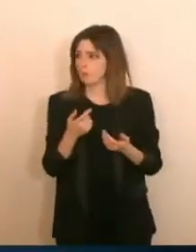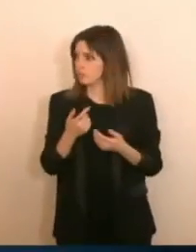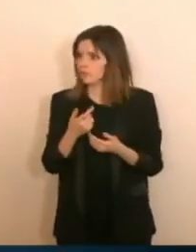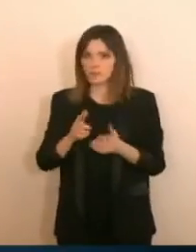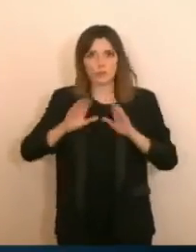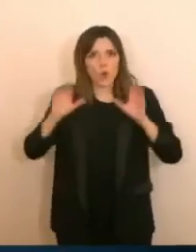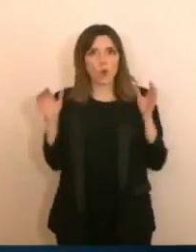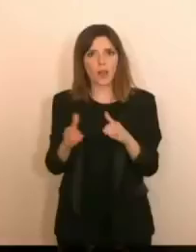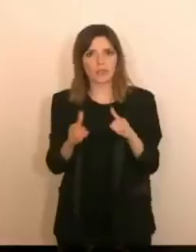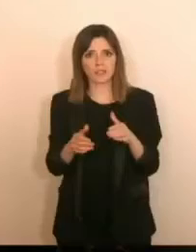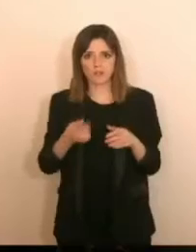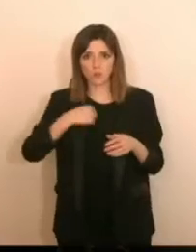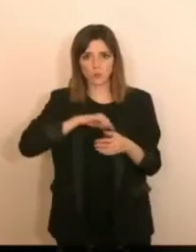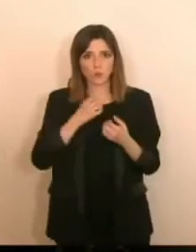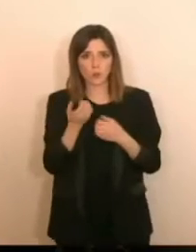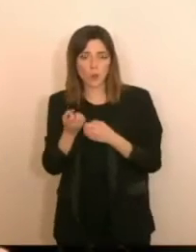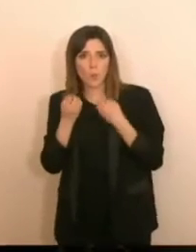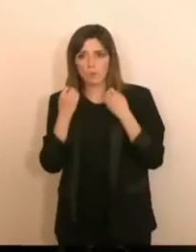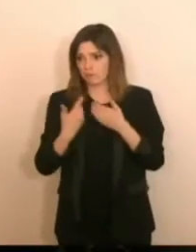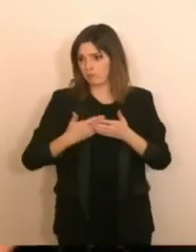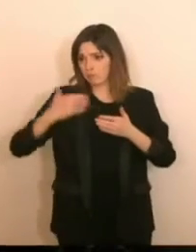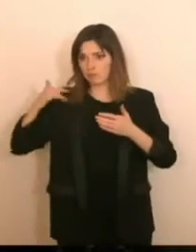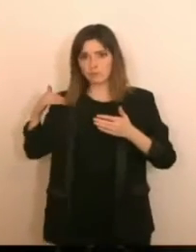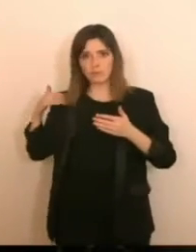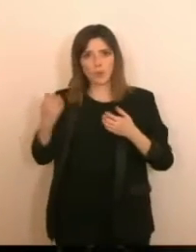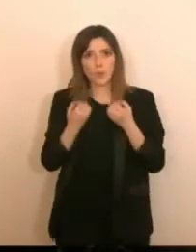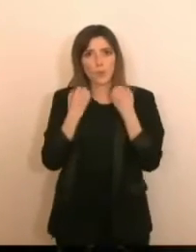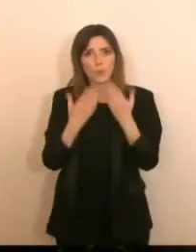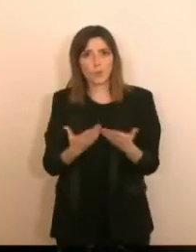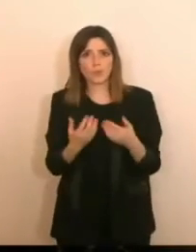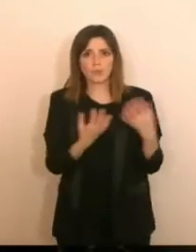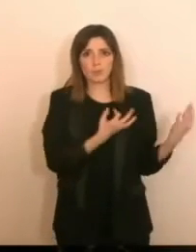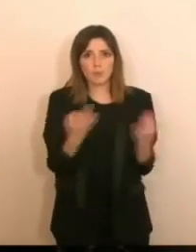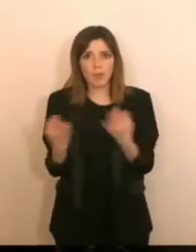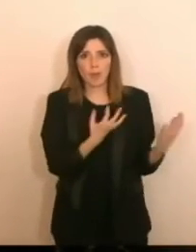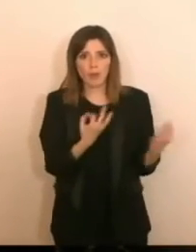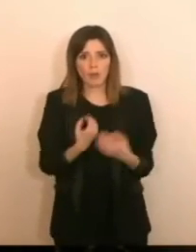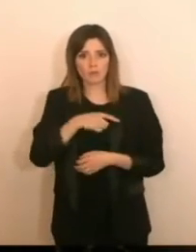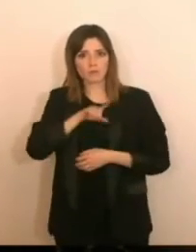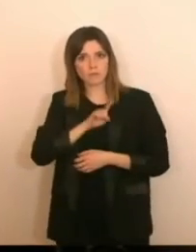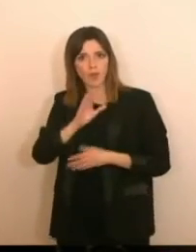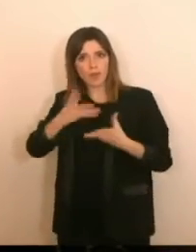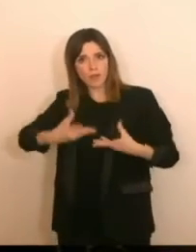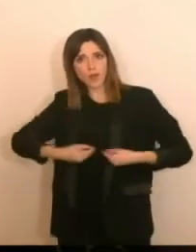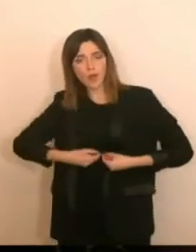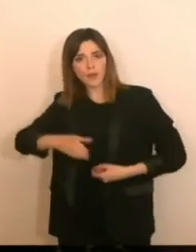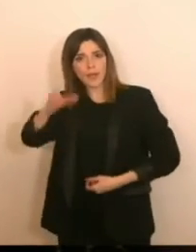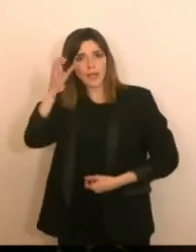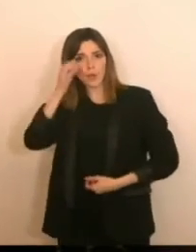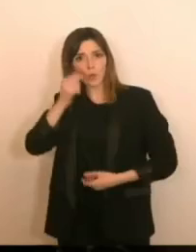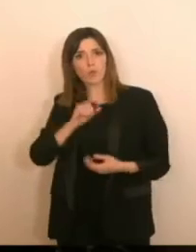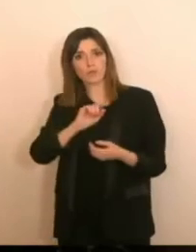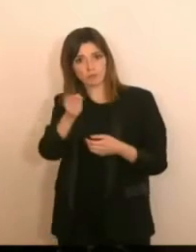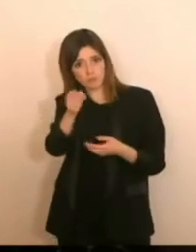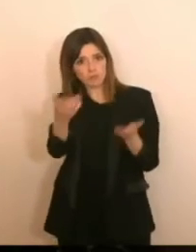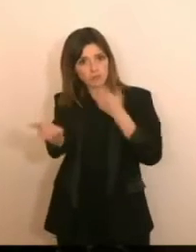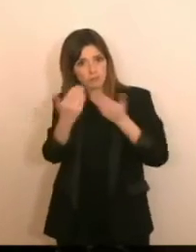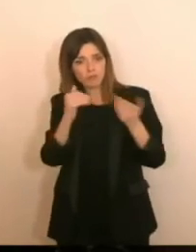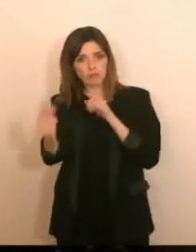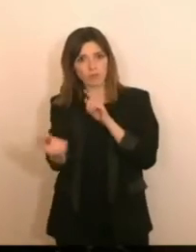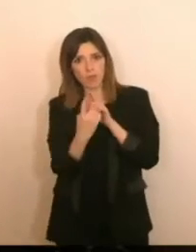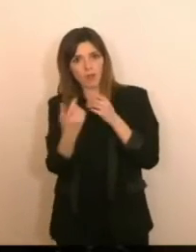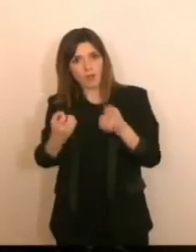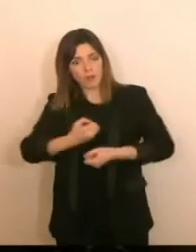tenir des permanences mois avec les adjoints avec les élus de façon justement entretenir ce lien de démocratie permanente